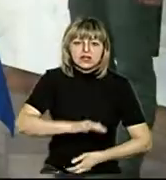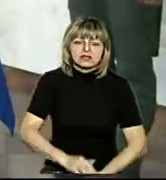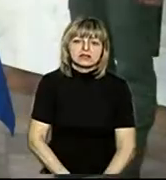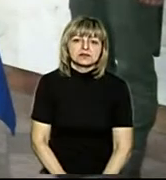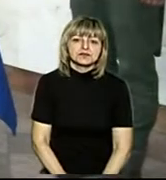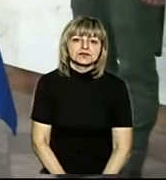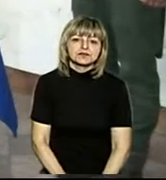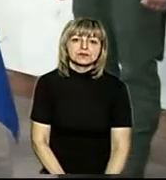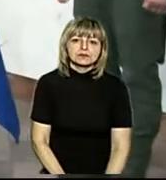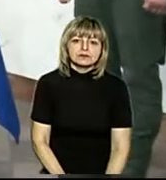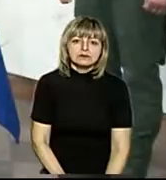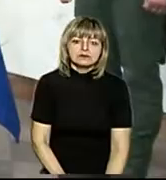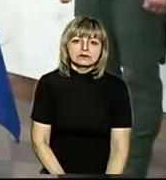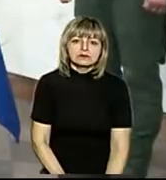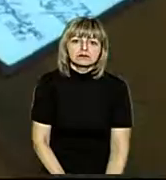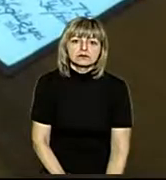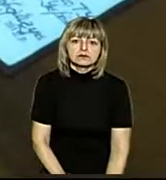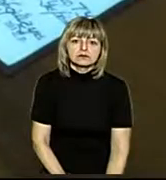державність.